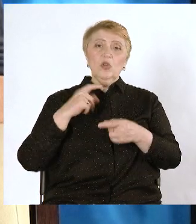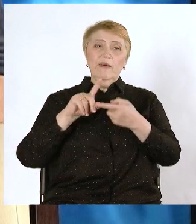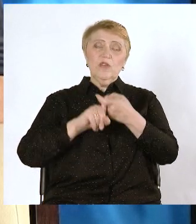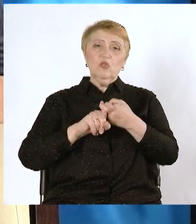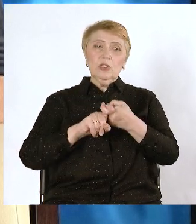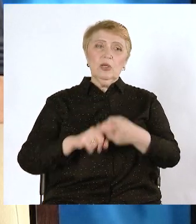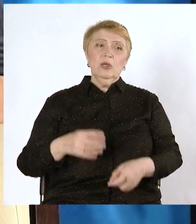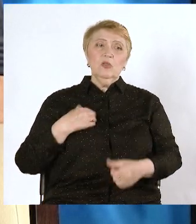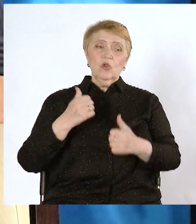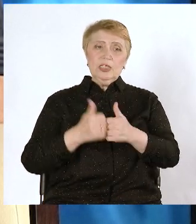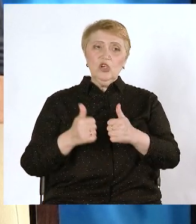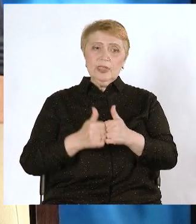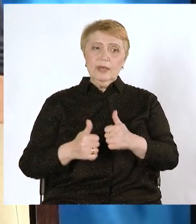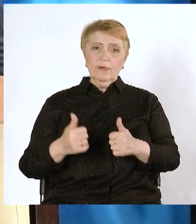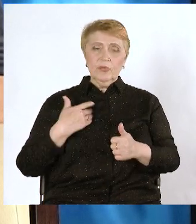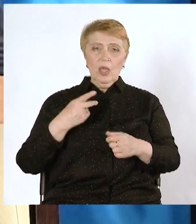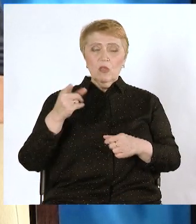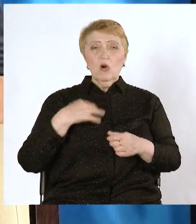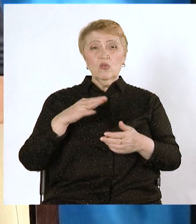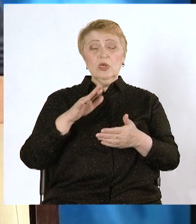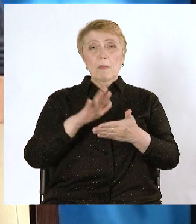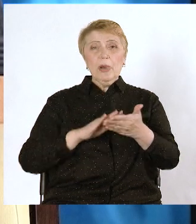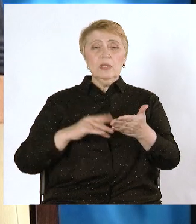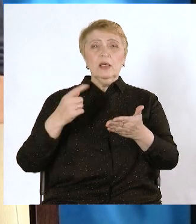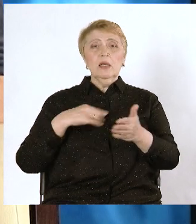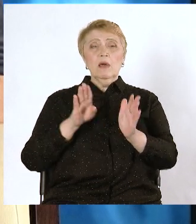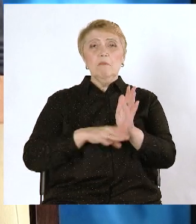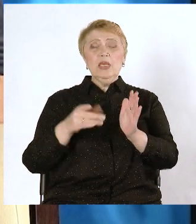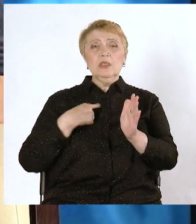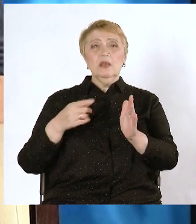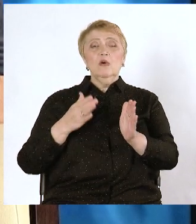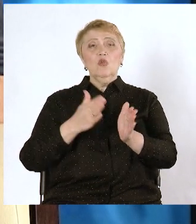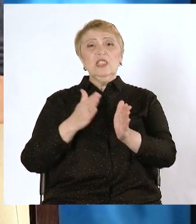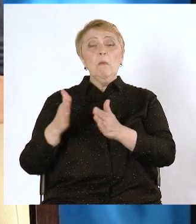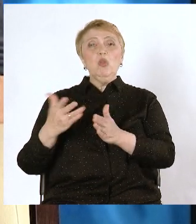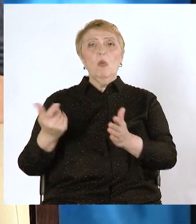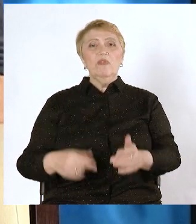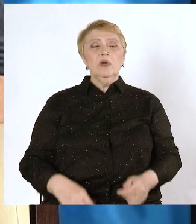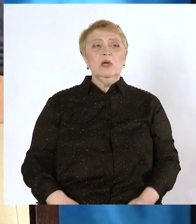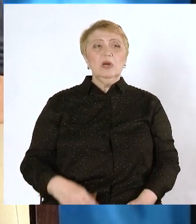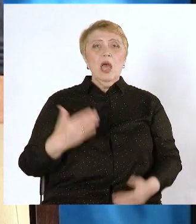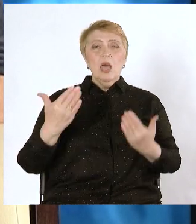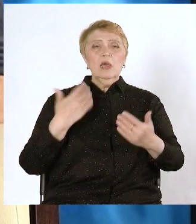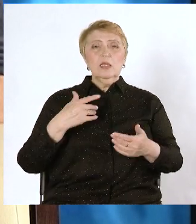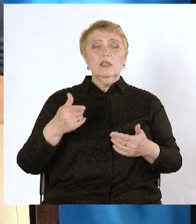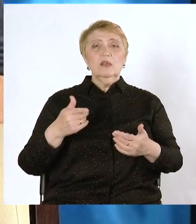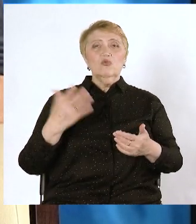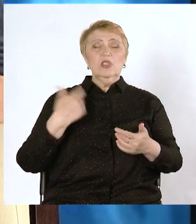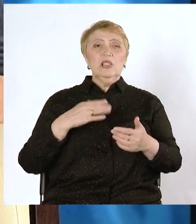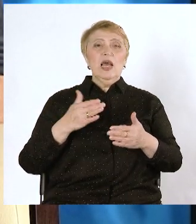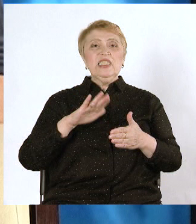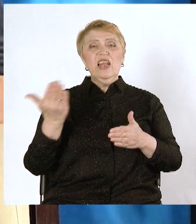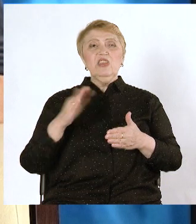полнее специалистов протекает она бессимптомно и если его также сравнить с сахарным диабетом то ну практически